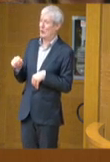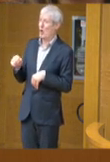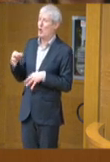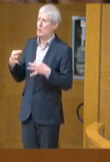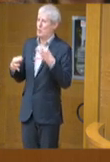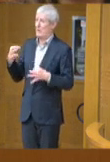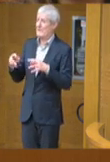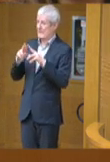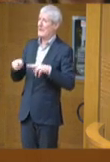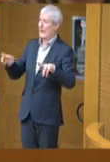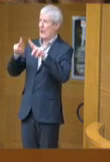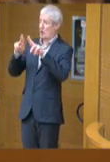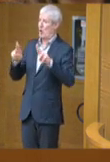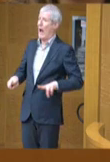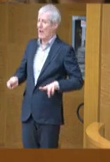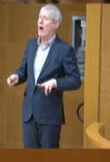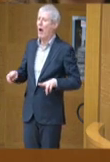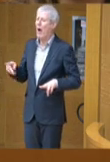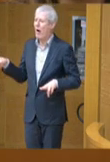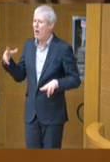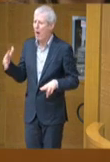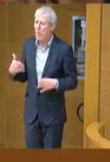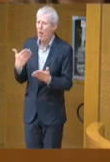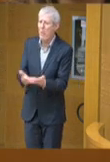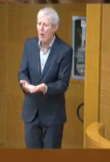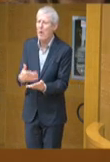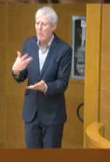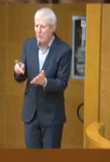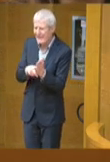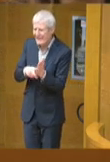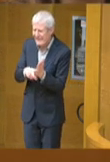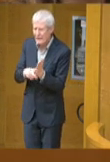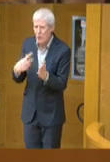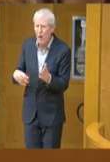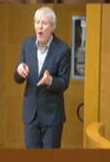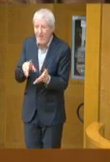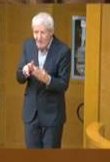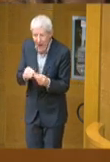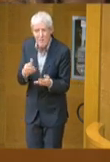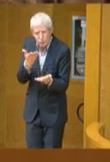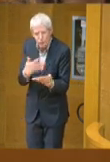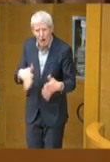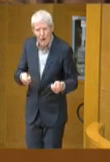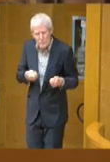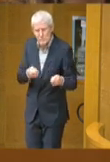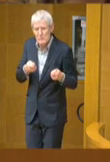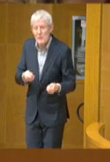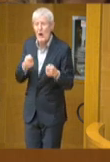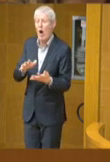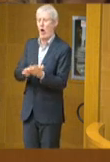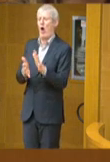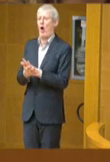appunto che venisse adottata, dopo quella sul diritto dei fanciulli, dei bambini, la Convenzione sui diritti delle